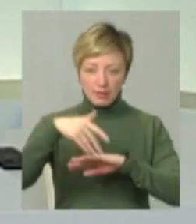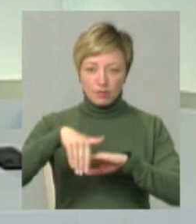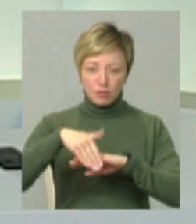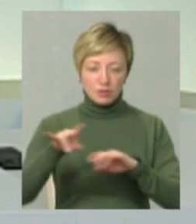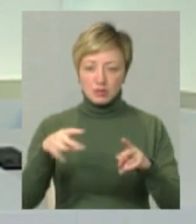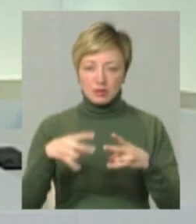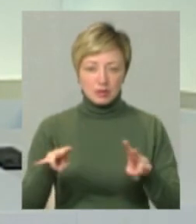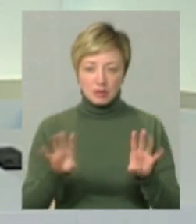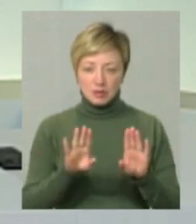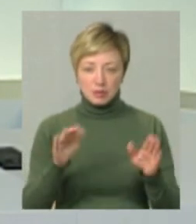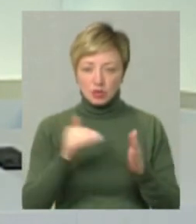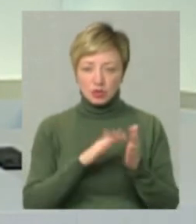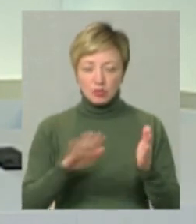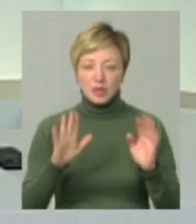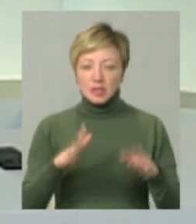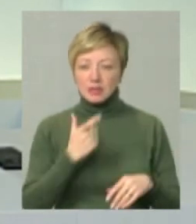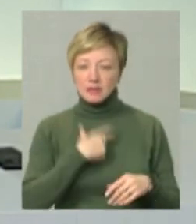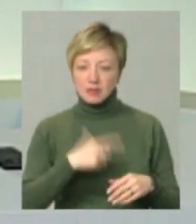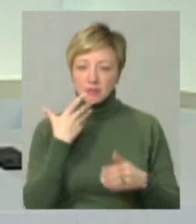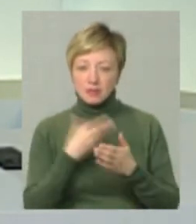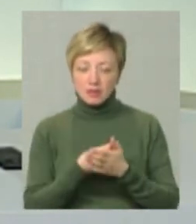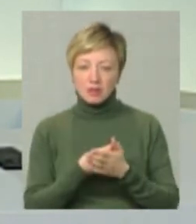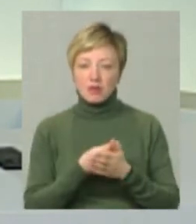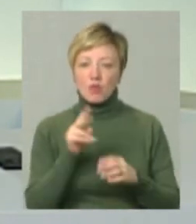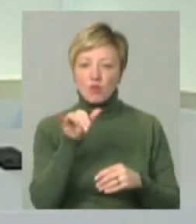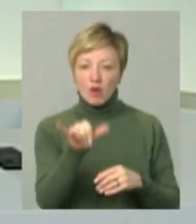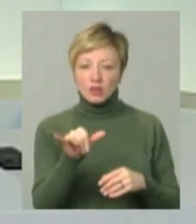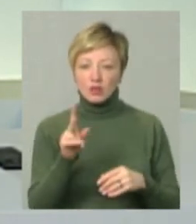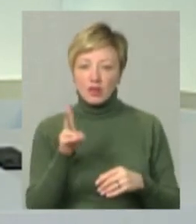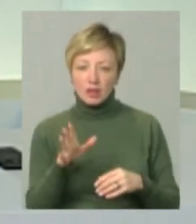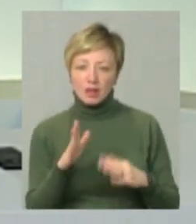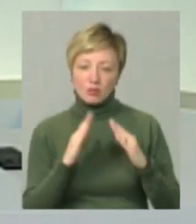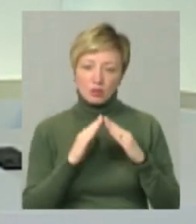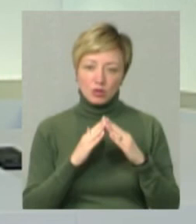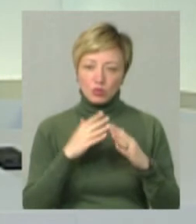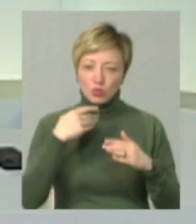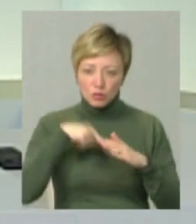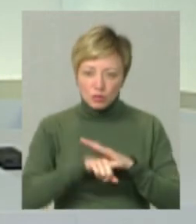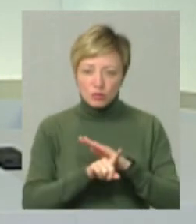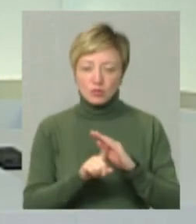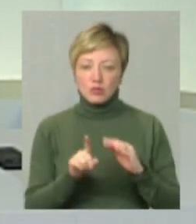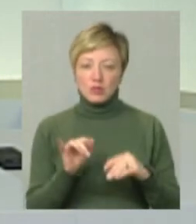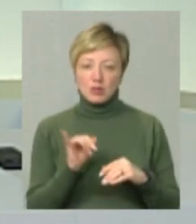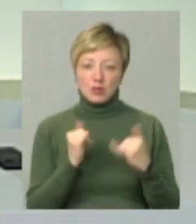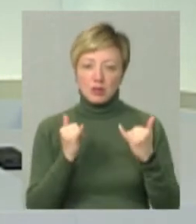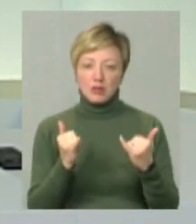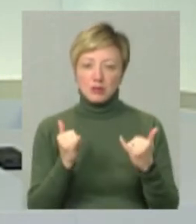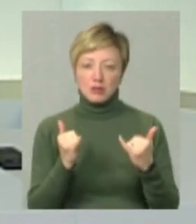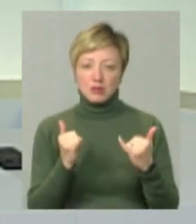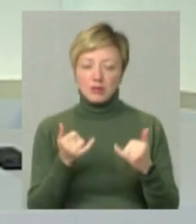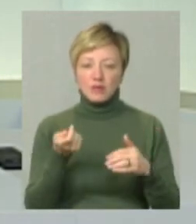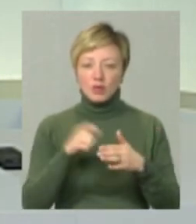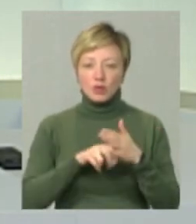будинках, на під'їздах, виключно лише ті крани, які в вашому помешканні знаходяться, та крани, призначені